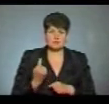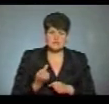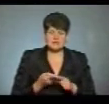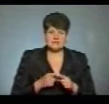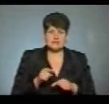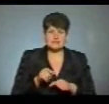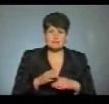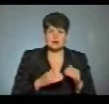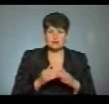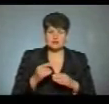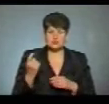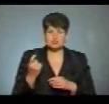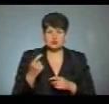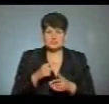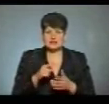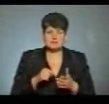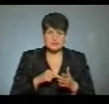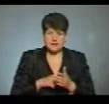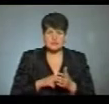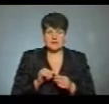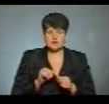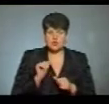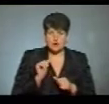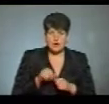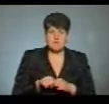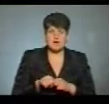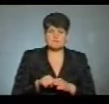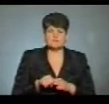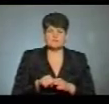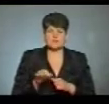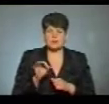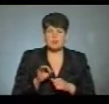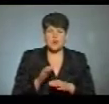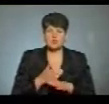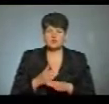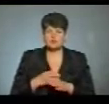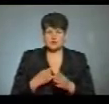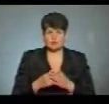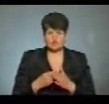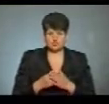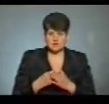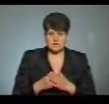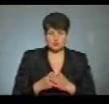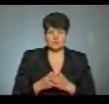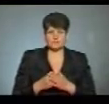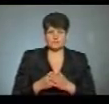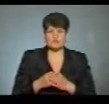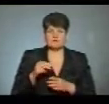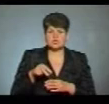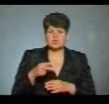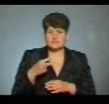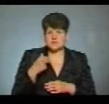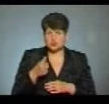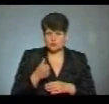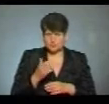ті практичні господарські питання і, зокрема, про розподіл бюджету в 2020